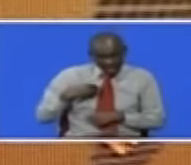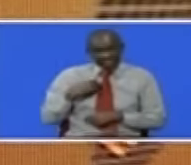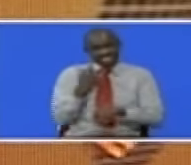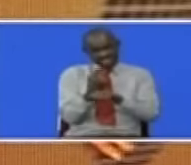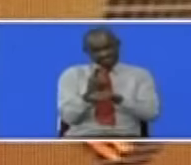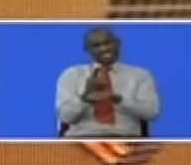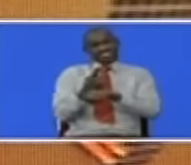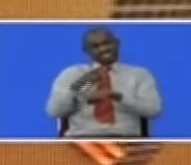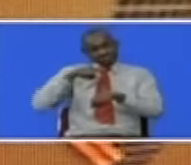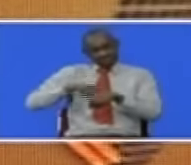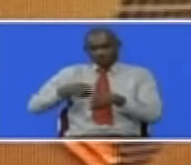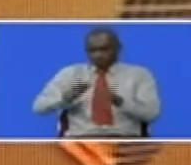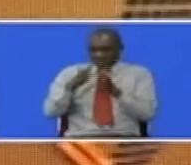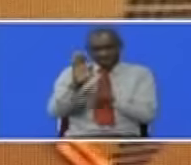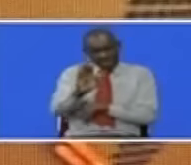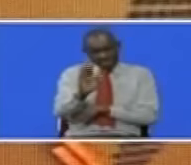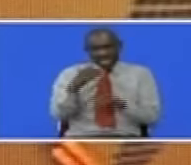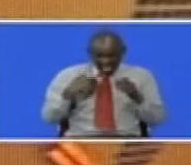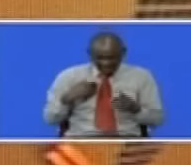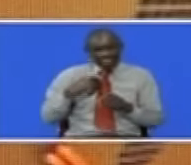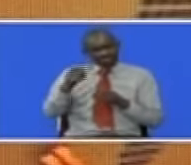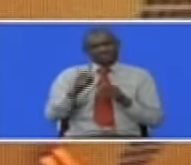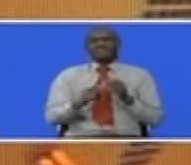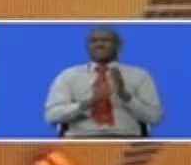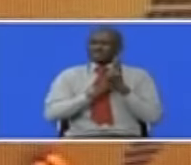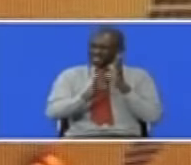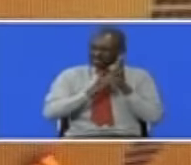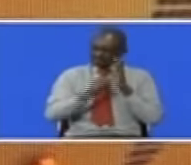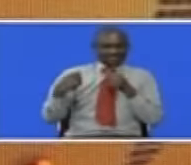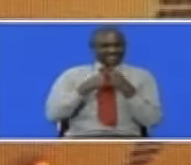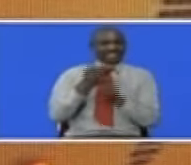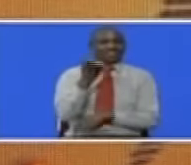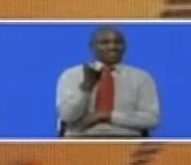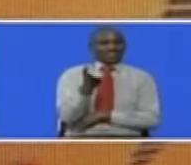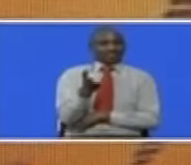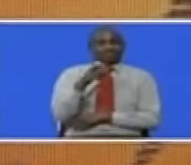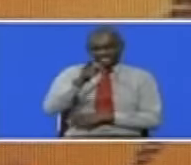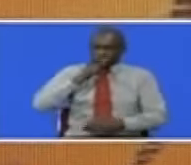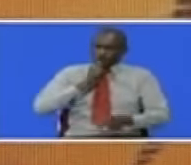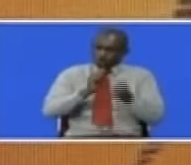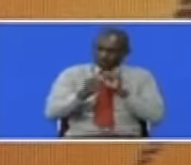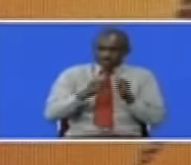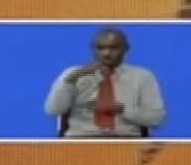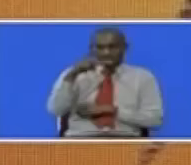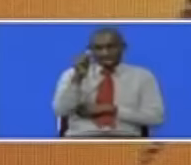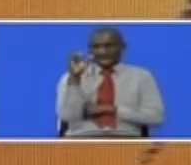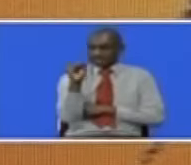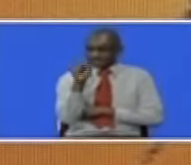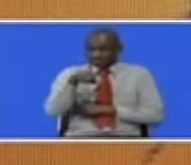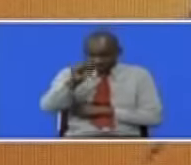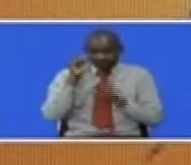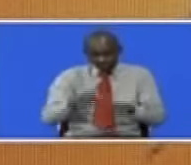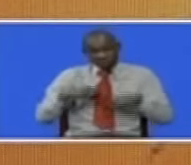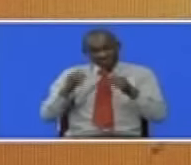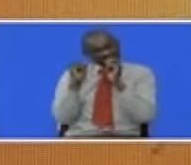11 za njia ya mashindano hayo ambayo yana sifa ya kuwa na wingi wa changamoto nchini. Mashindano hayo pia yamekuwa na sifa ya kuwapa